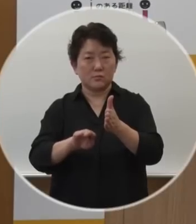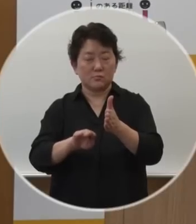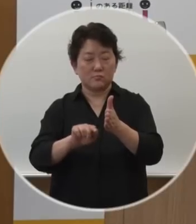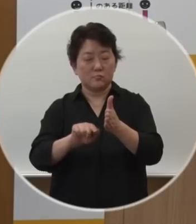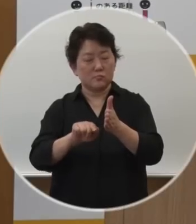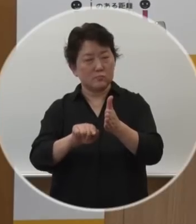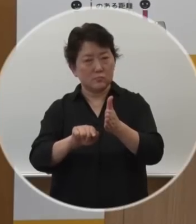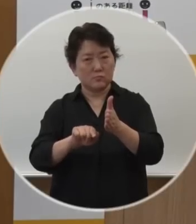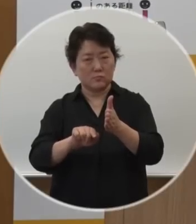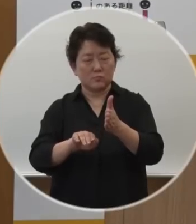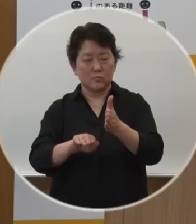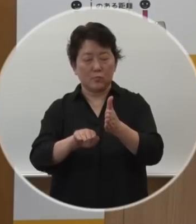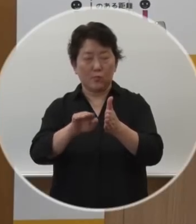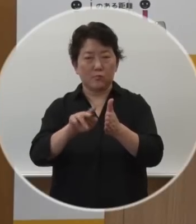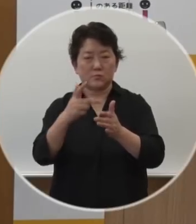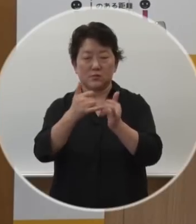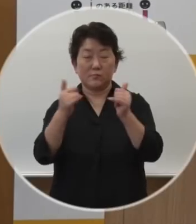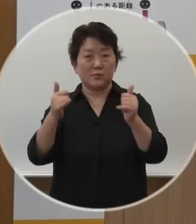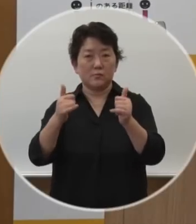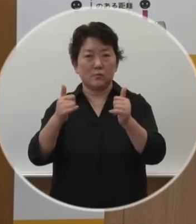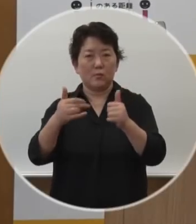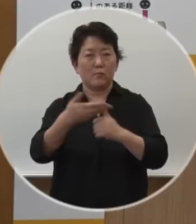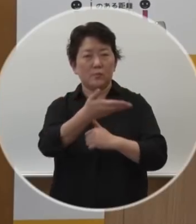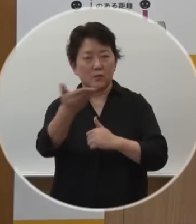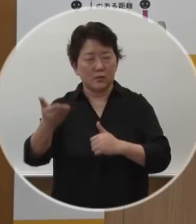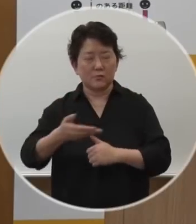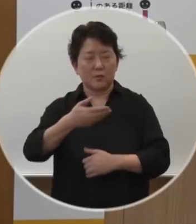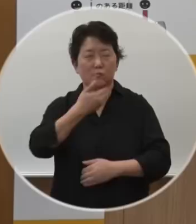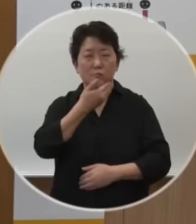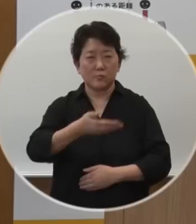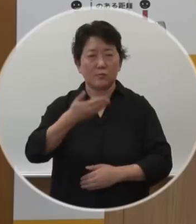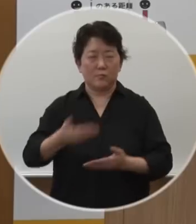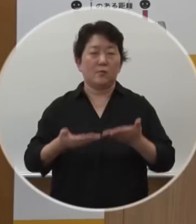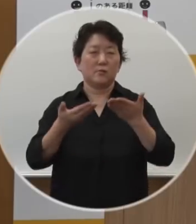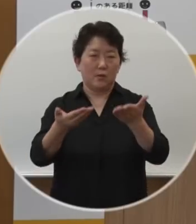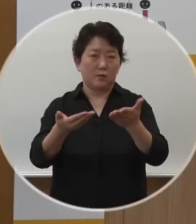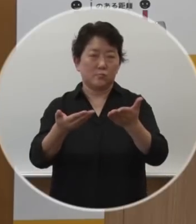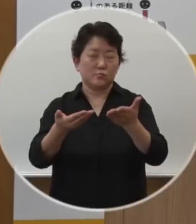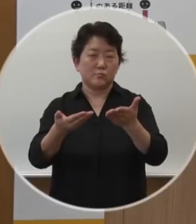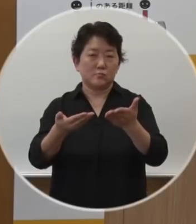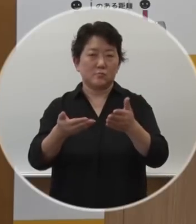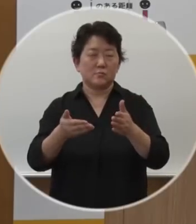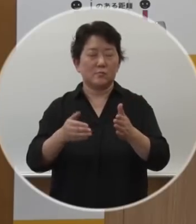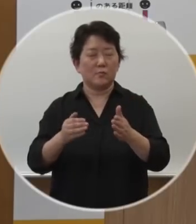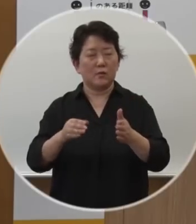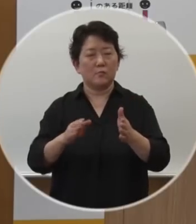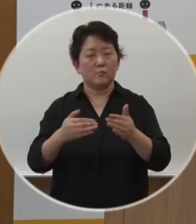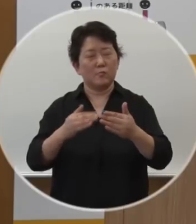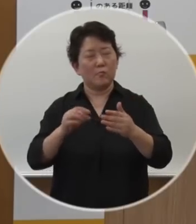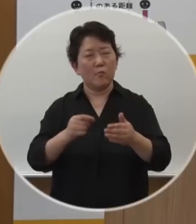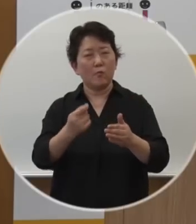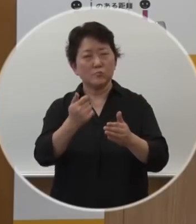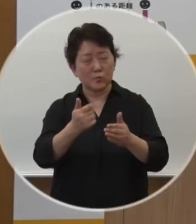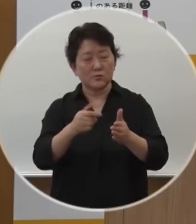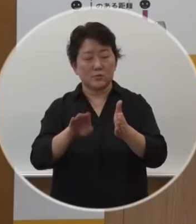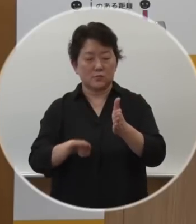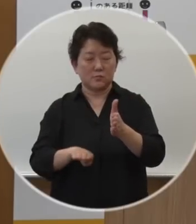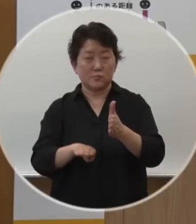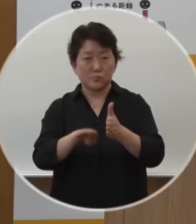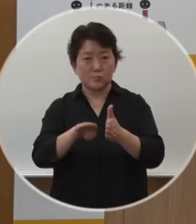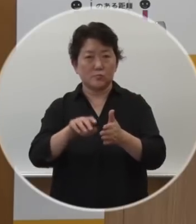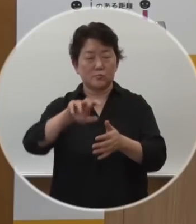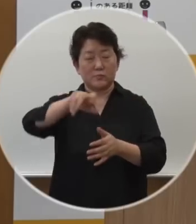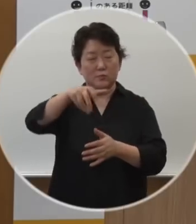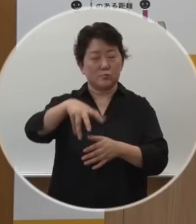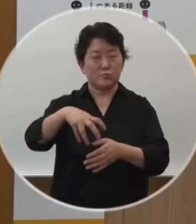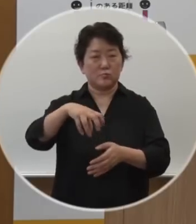ございますので、市民の皆さんにはご不便を大変おかけをいたしますが、今しばらくの間、節水にご協力